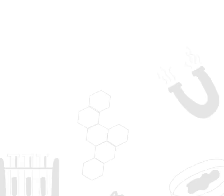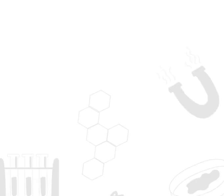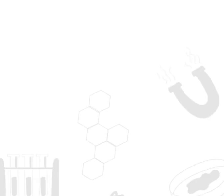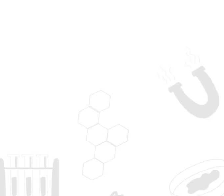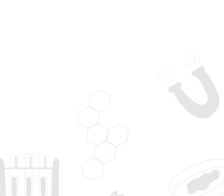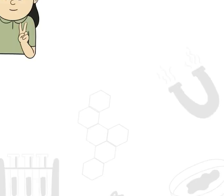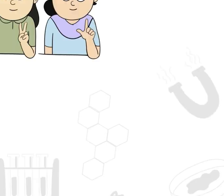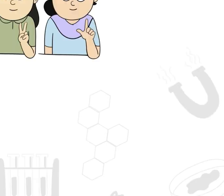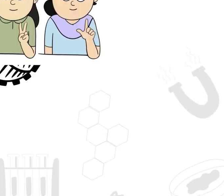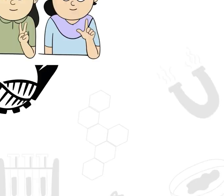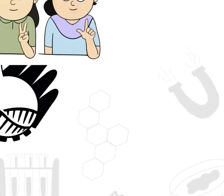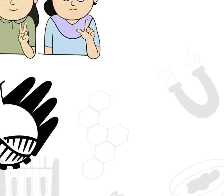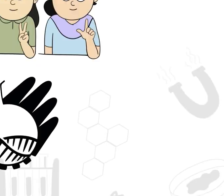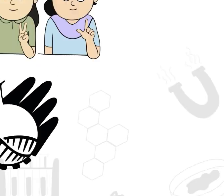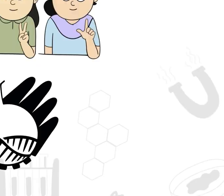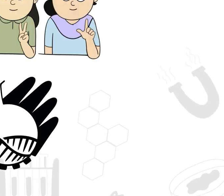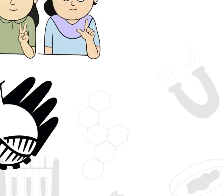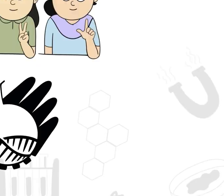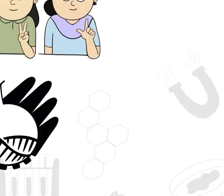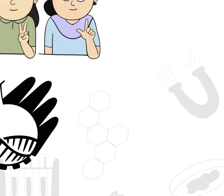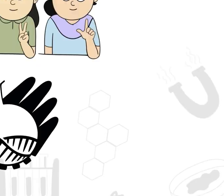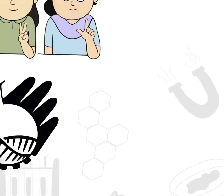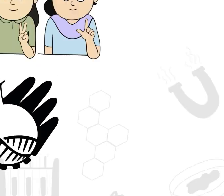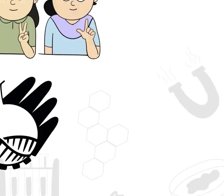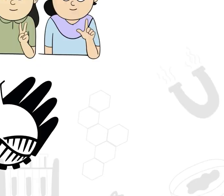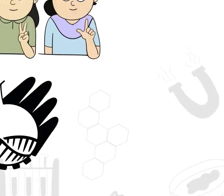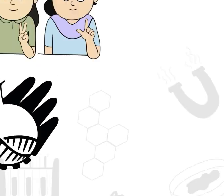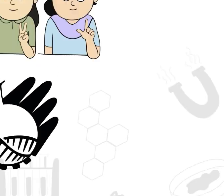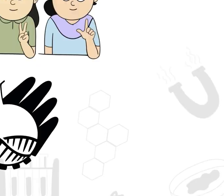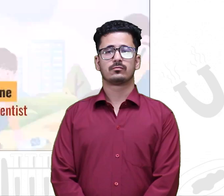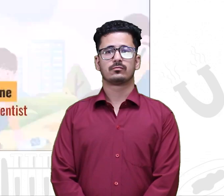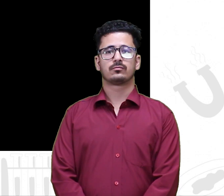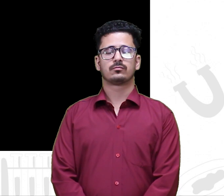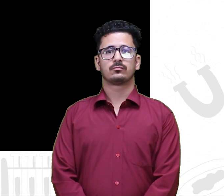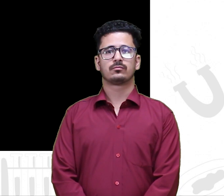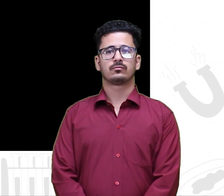Welcome to ISL Enabled Virtual Lab of CSIR.